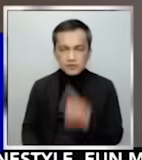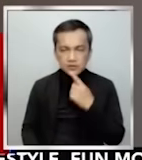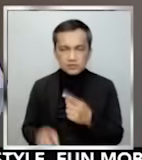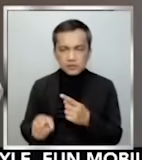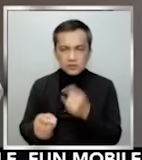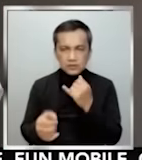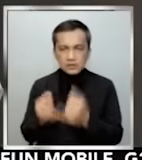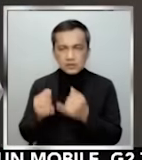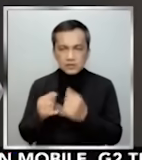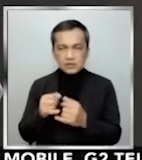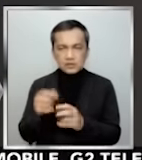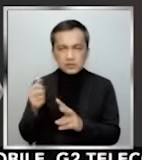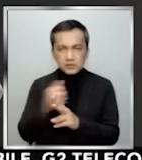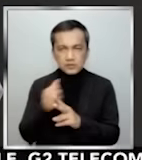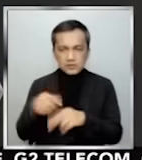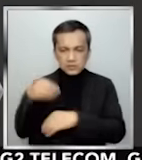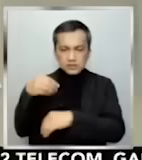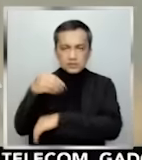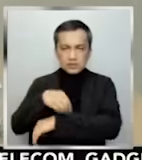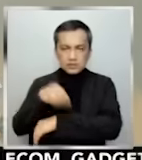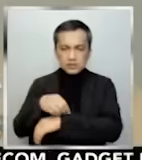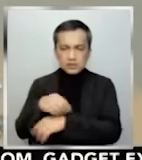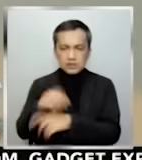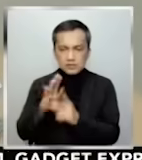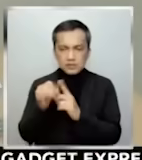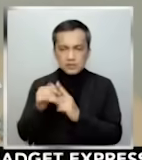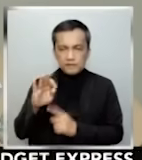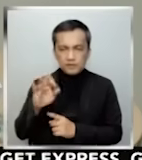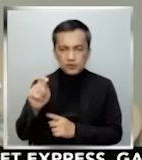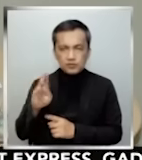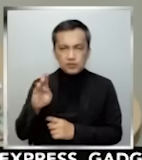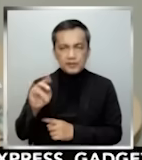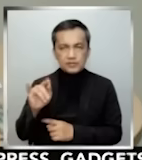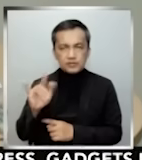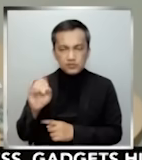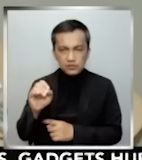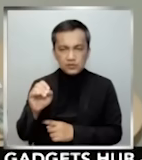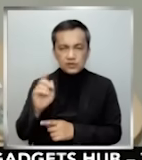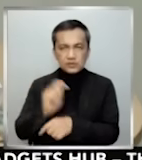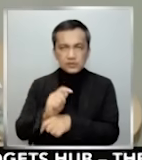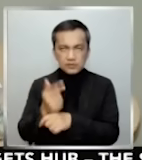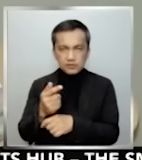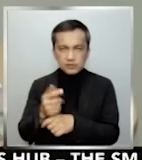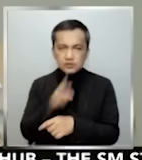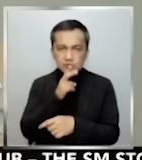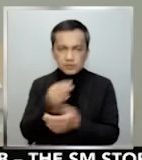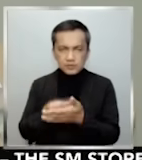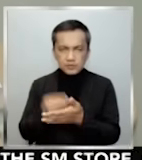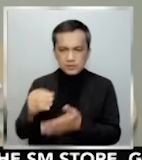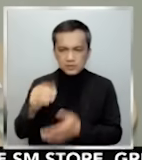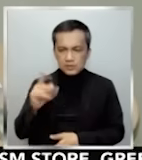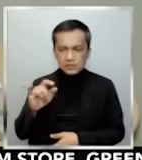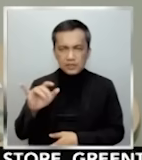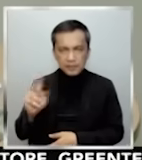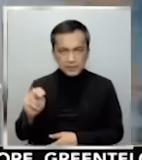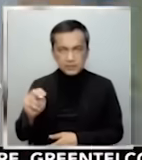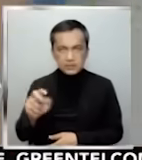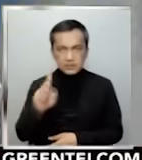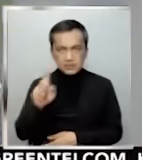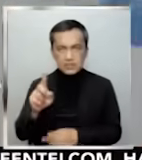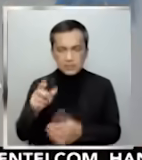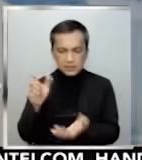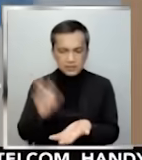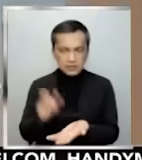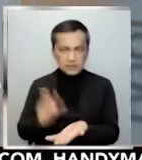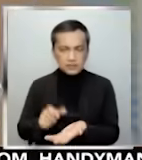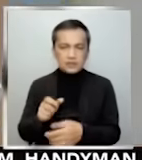tindahang ito sa Barangay Fort Bonifacio Taguig matapos bumili ng suspect na si kevin john son shon ng isang kahang sigarilyo